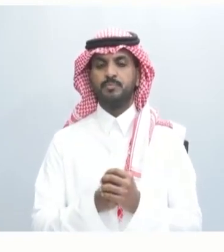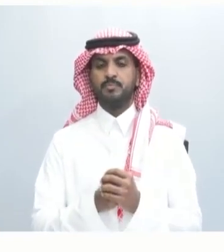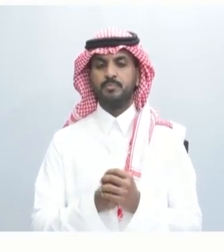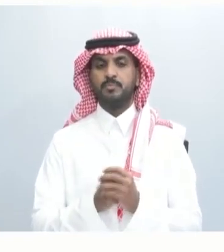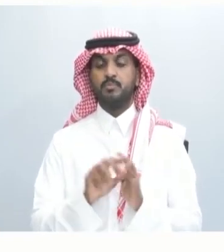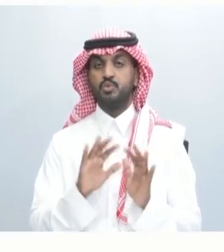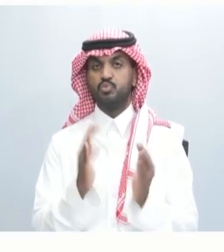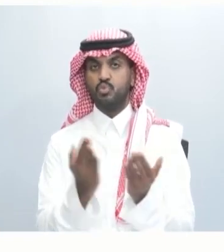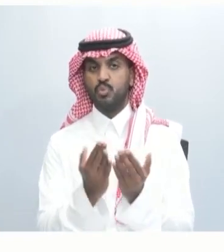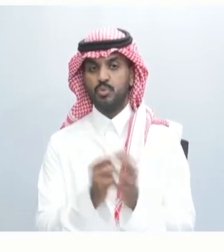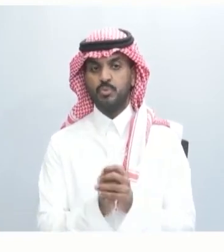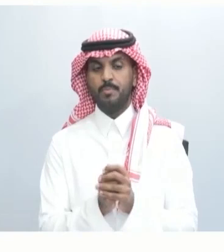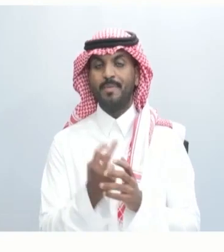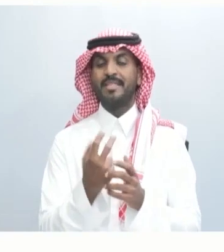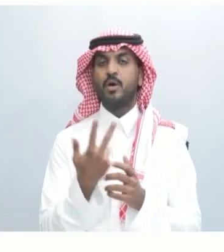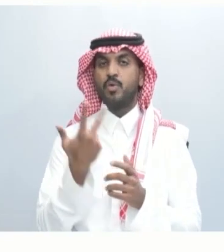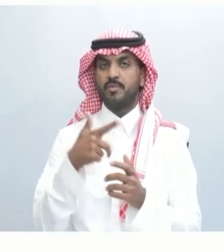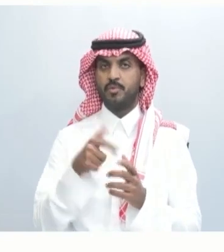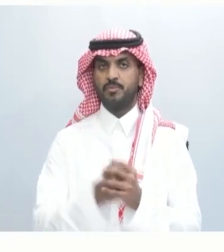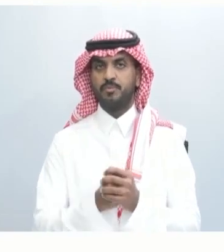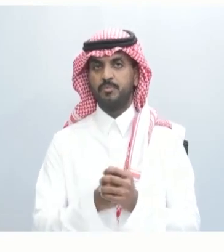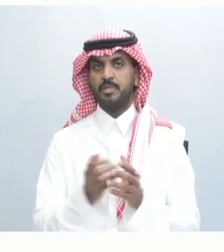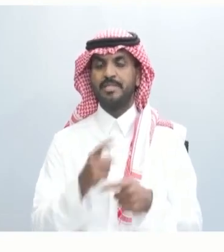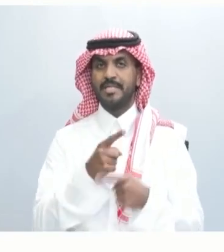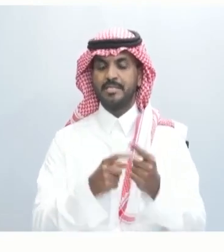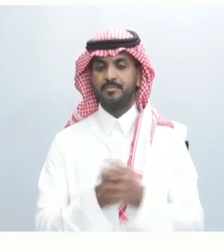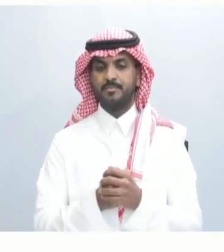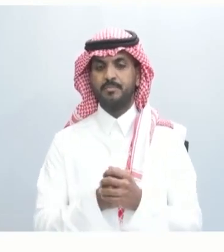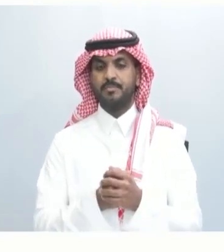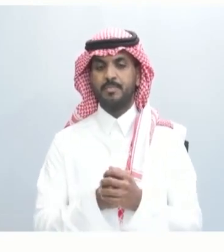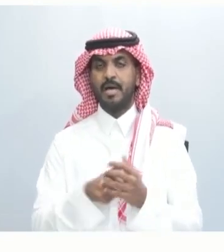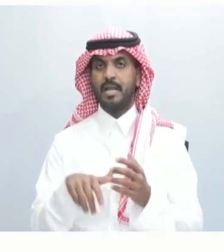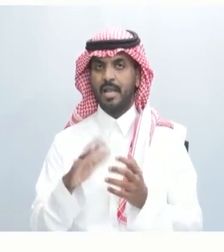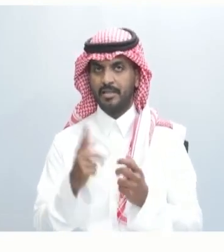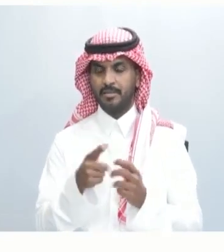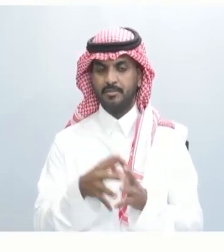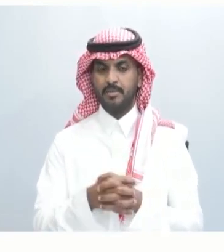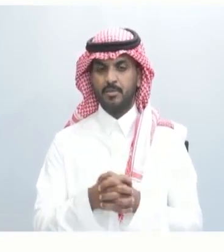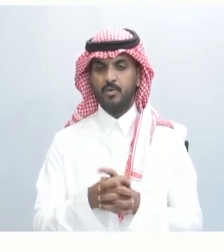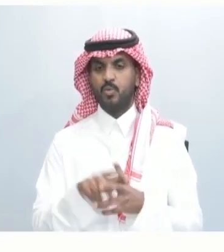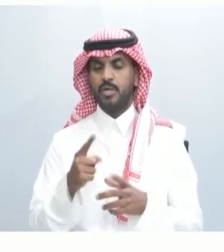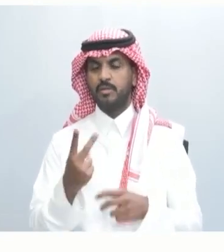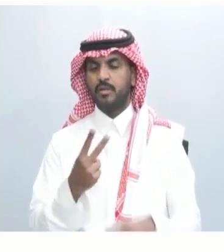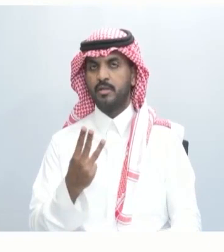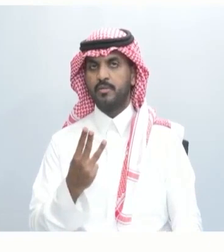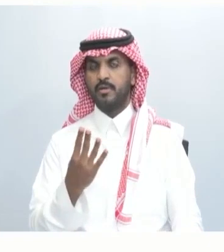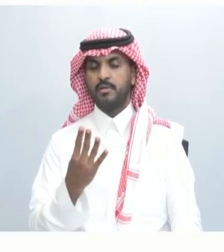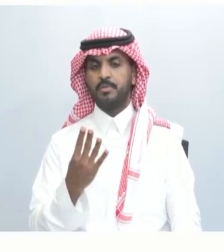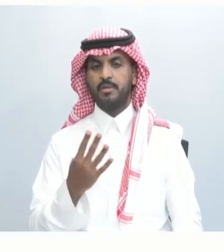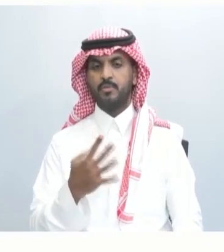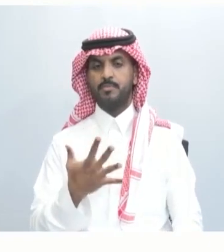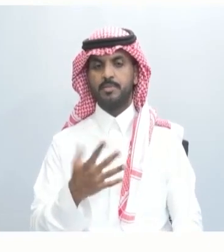مجموعها 280 بعد ذلك اقسمها على عددها هنا واحد اثنان ثلاثه